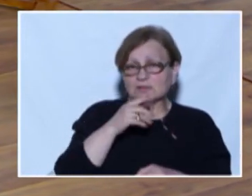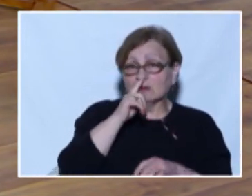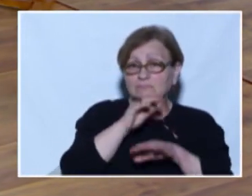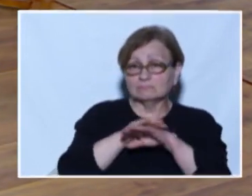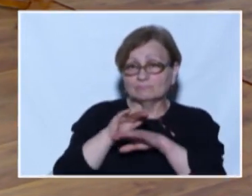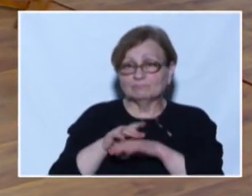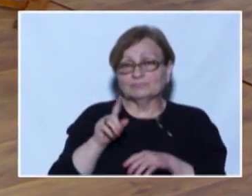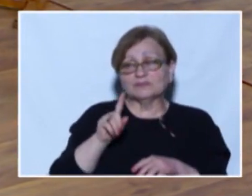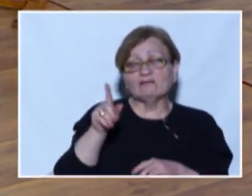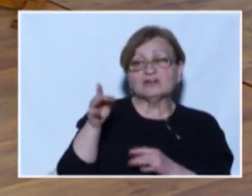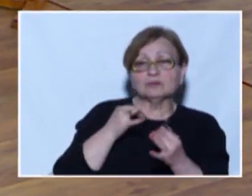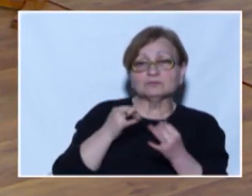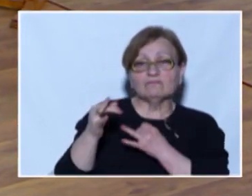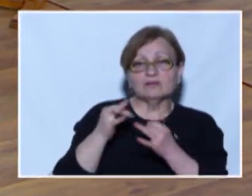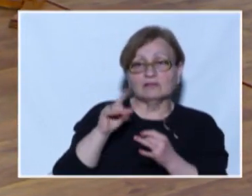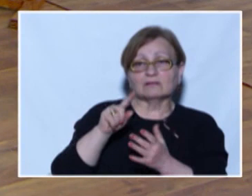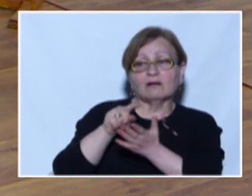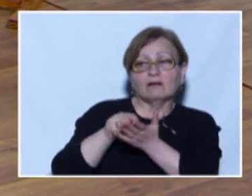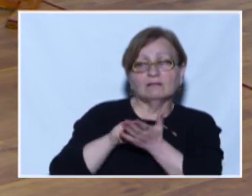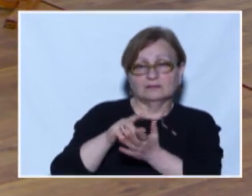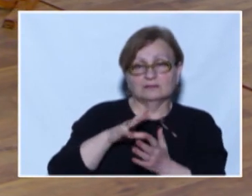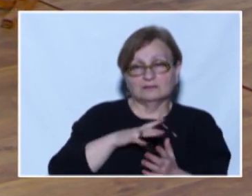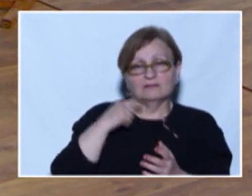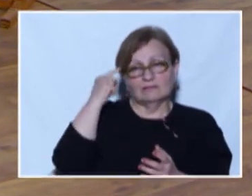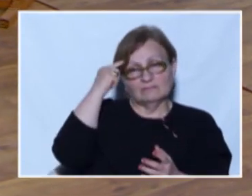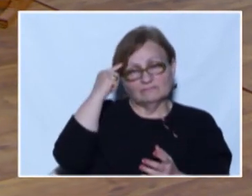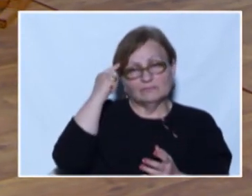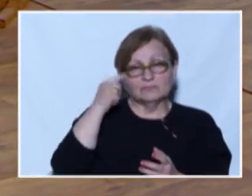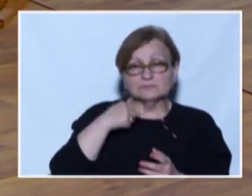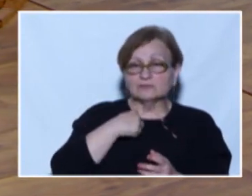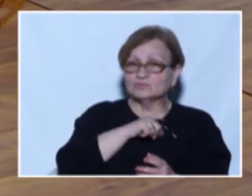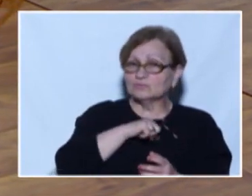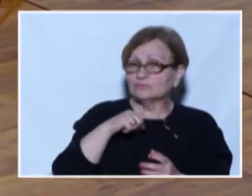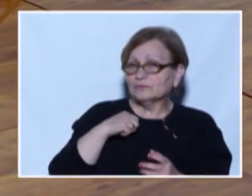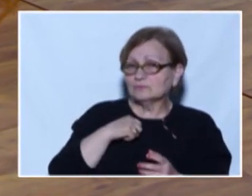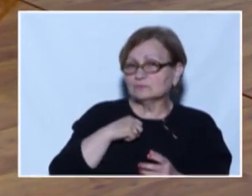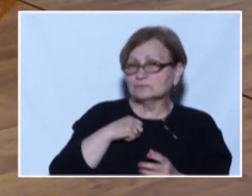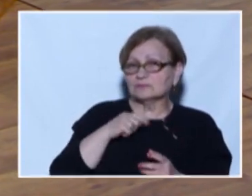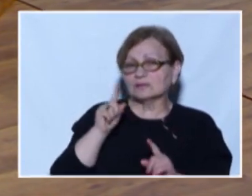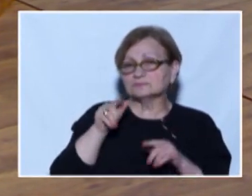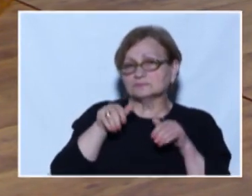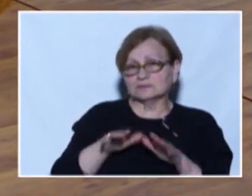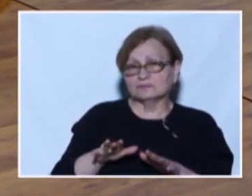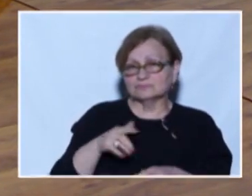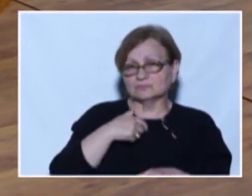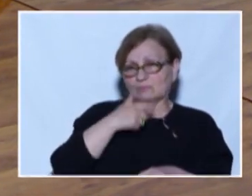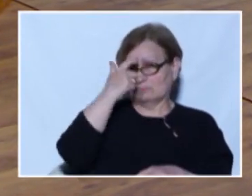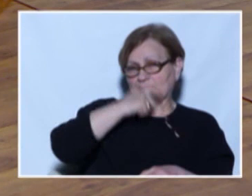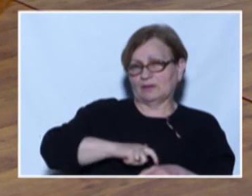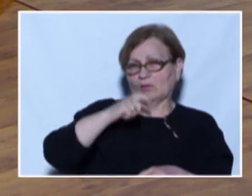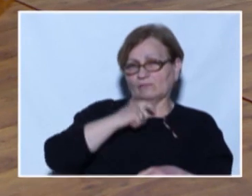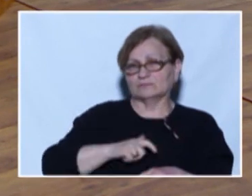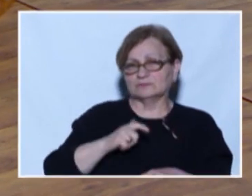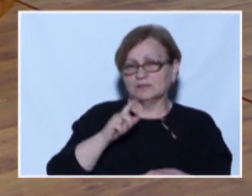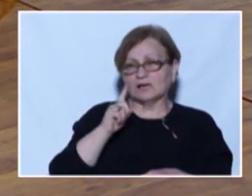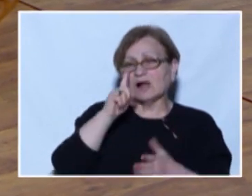ჩვენ გვესაუბრება ვაჟა-ფშაველა, და ჩვენ თვითონაც გამოვიტანოთ დასკვნა, ჩვენი პიროვნული დასკვნა.